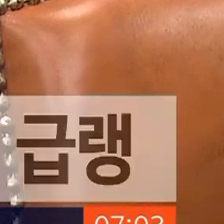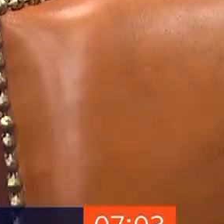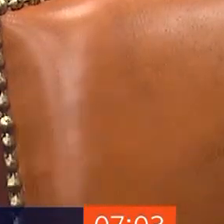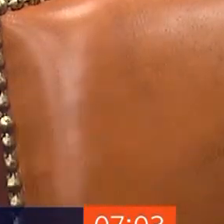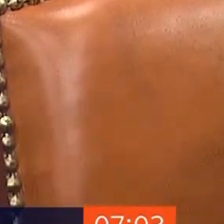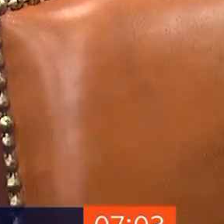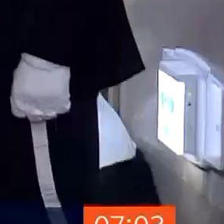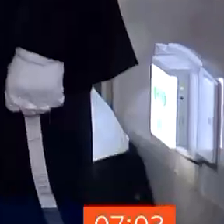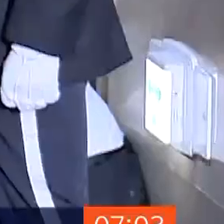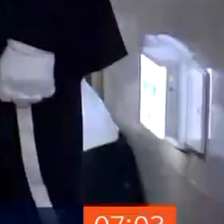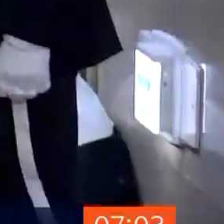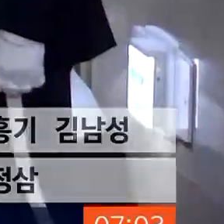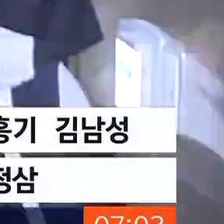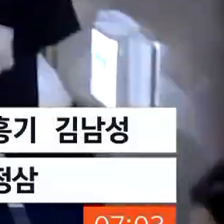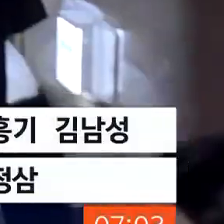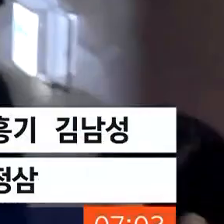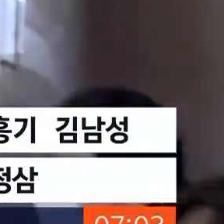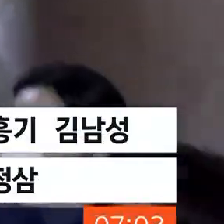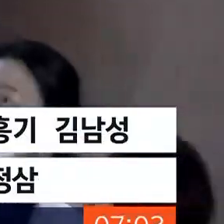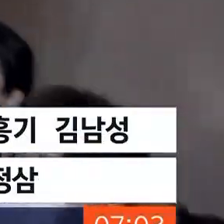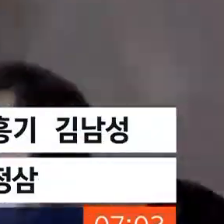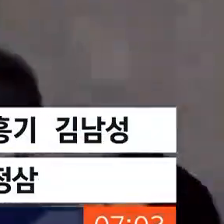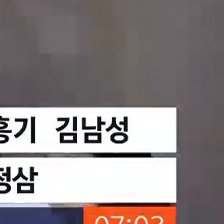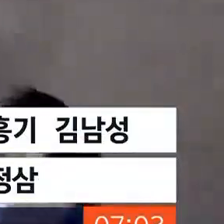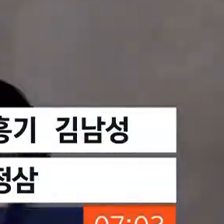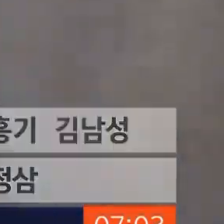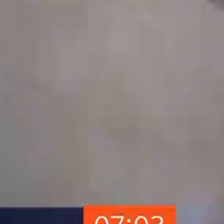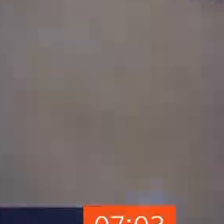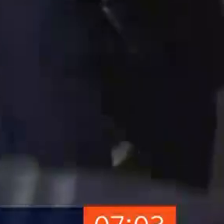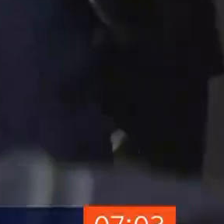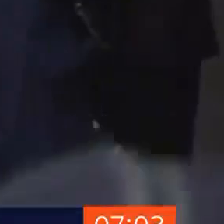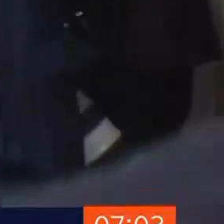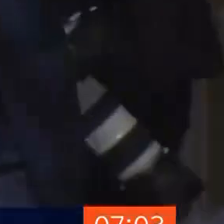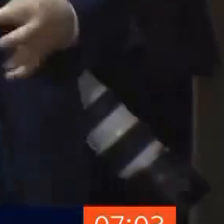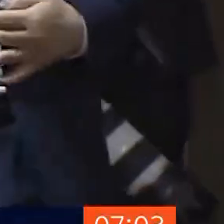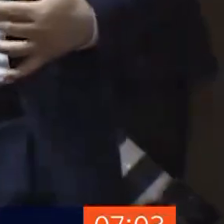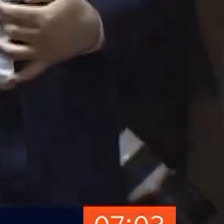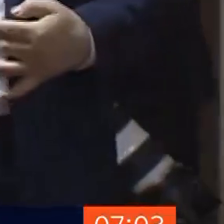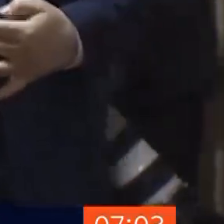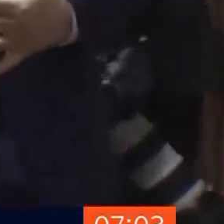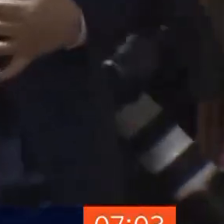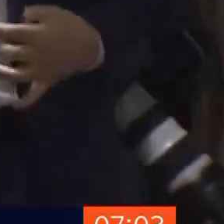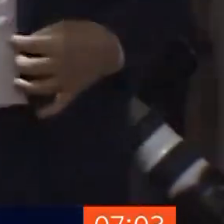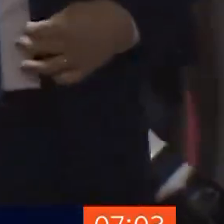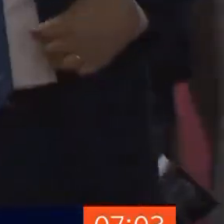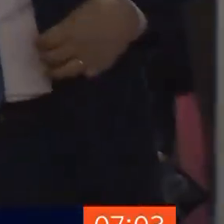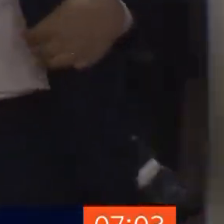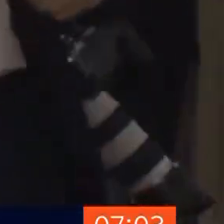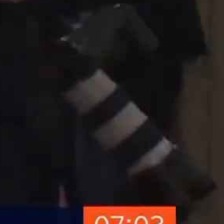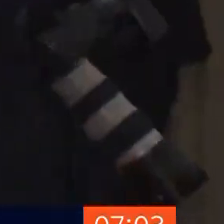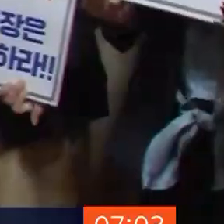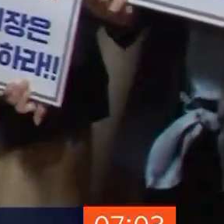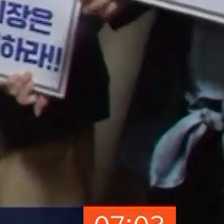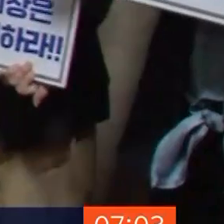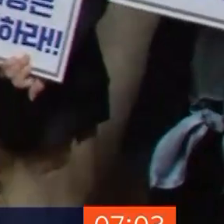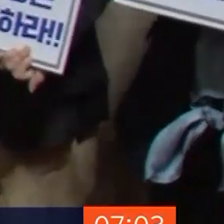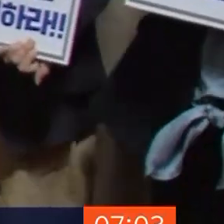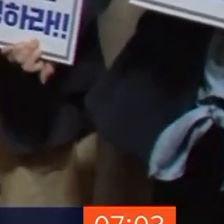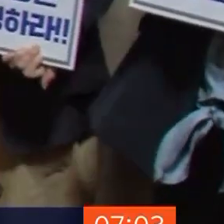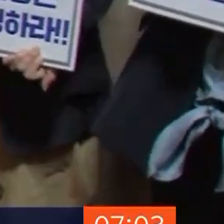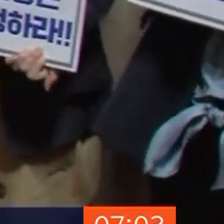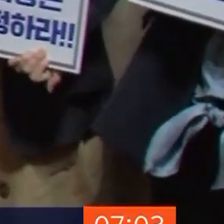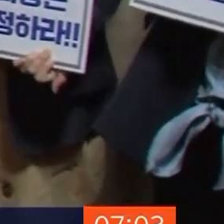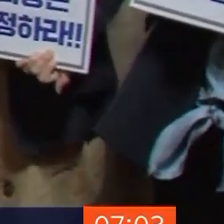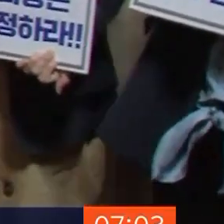급냉했습니다. 어제 오후 여야 원내대표가 만나 의견을 교환했지만 접점을 찾지 못하면서 민주당은 단독